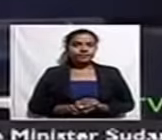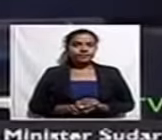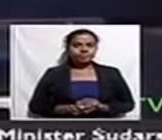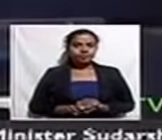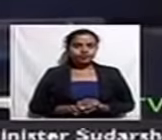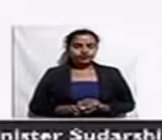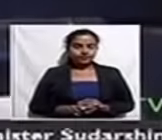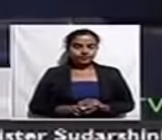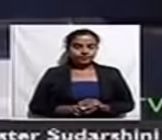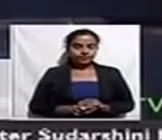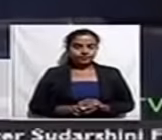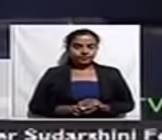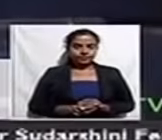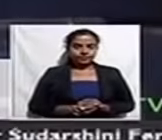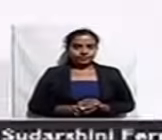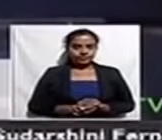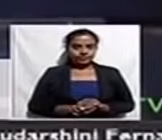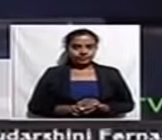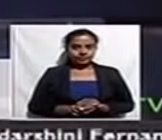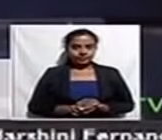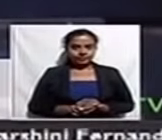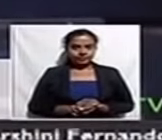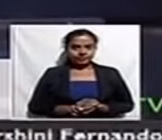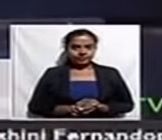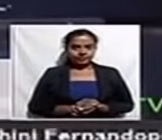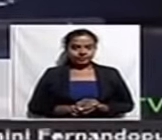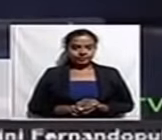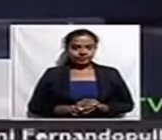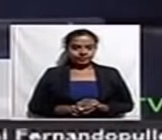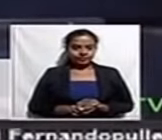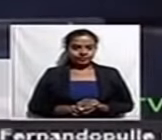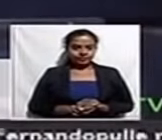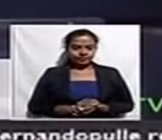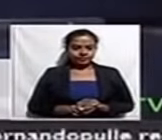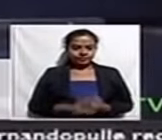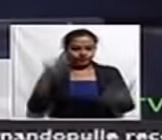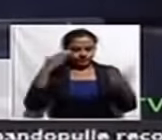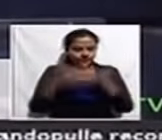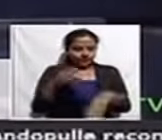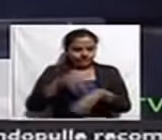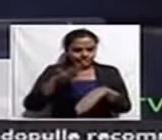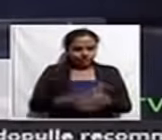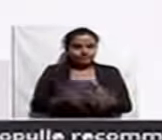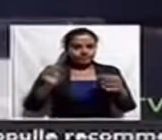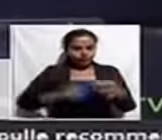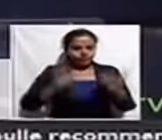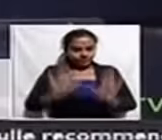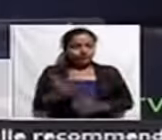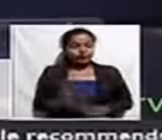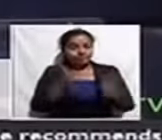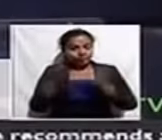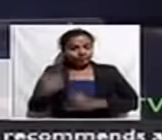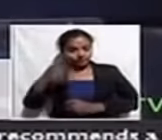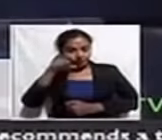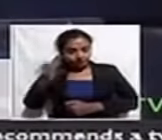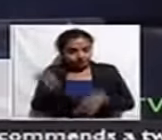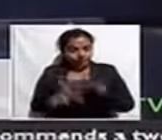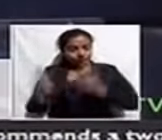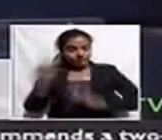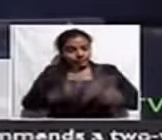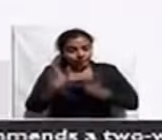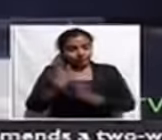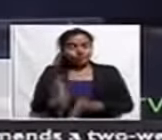ඔබතුමා කියන එකේ යම් රීති ප්‍රශ්න According to that rule there is an issue but we must look as to if whether the story is true or not but I am happy